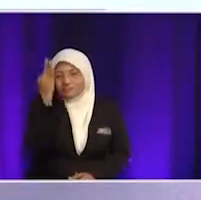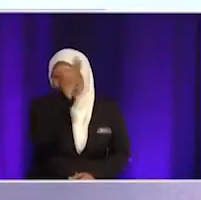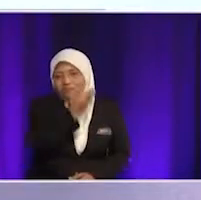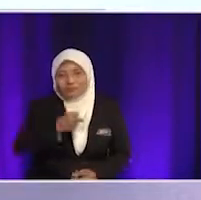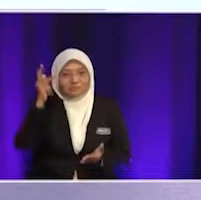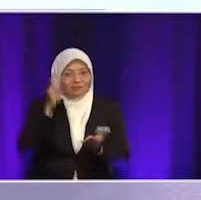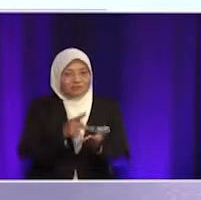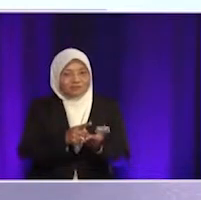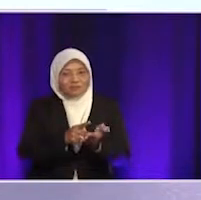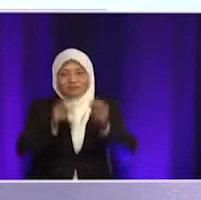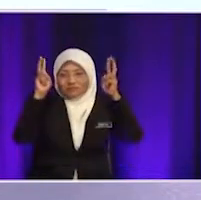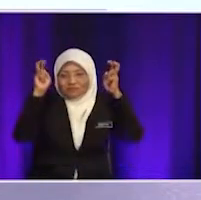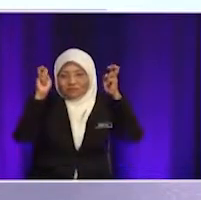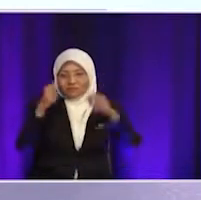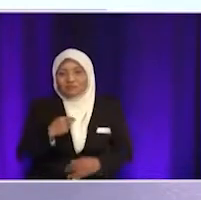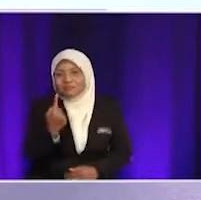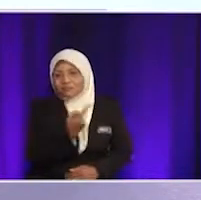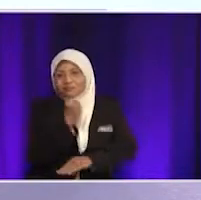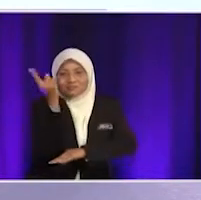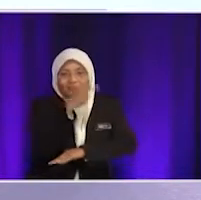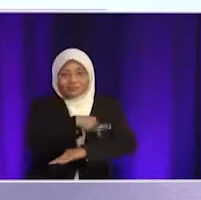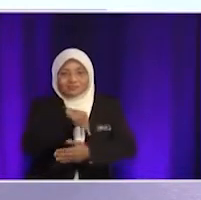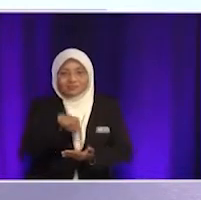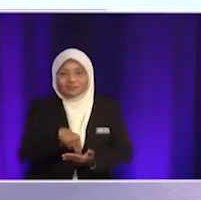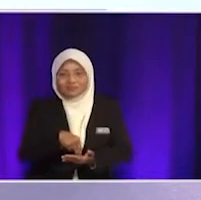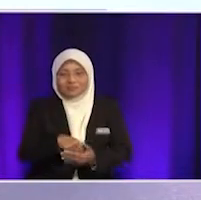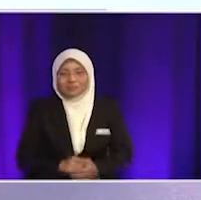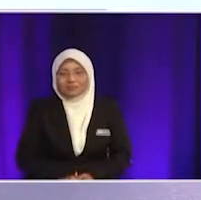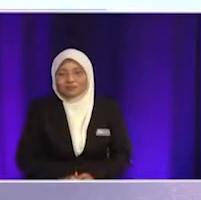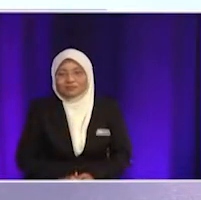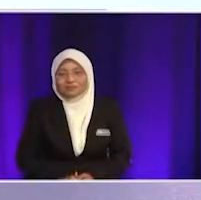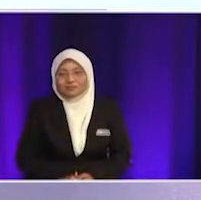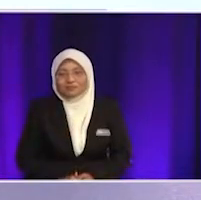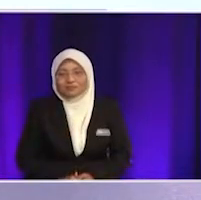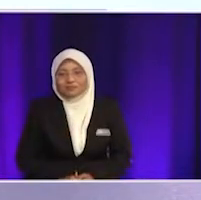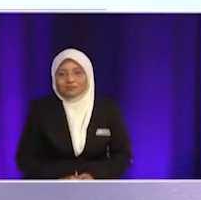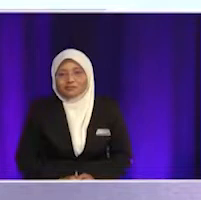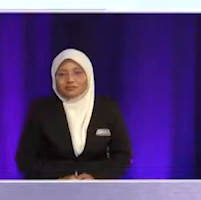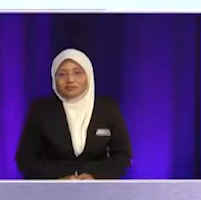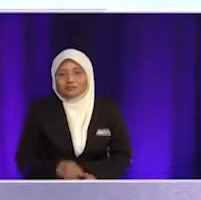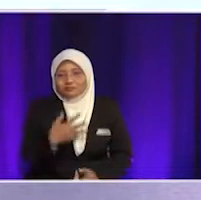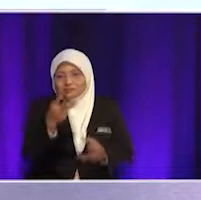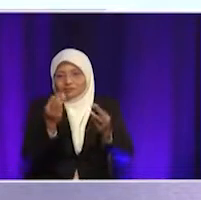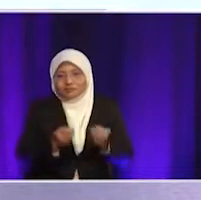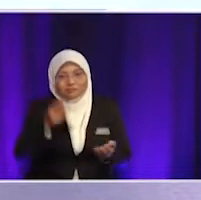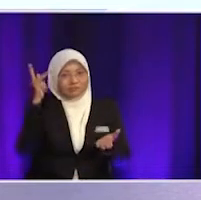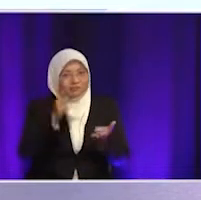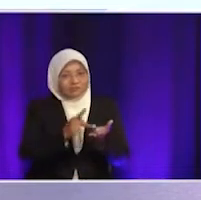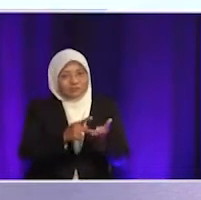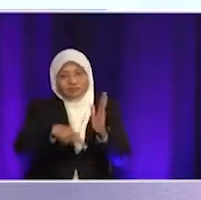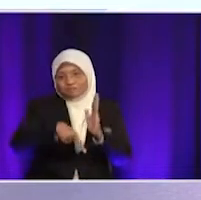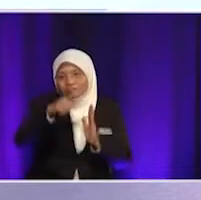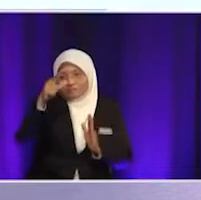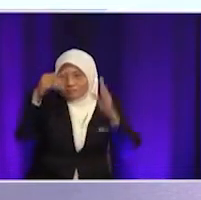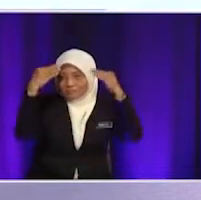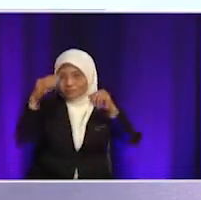yaitu rekahan dan jahitan pakaian tingkatan 5 dan tentunya anda ingin mengenali lebih tentang guru kita tapi